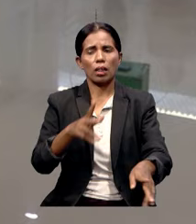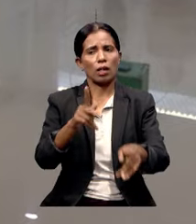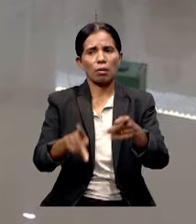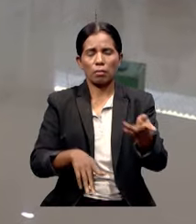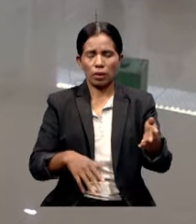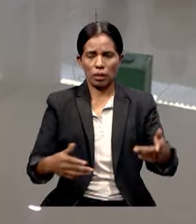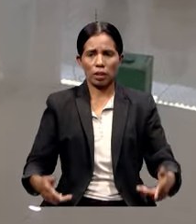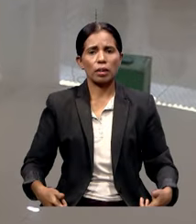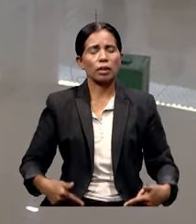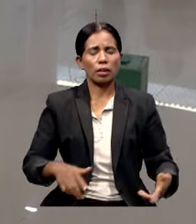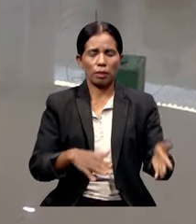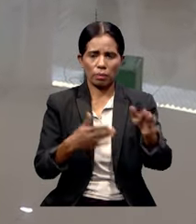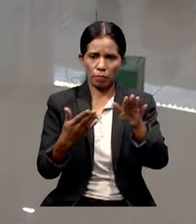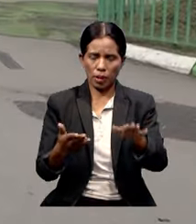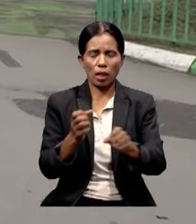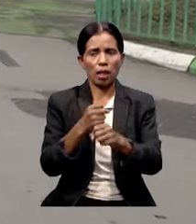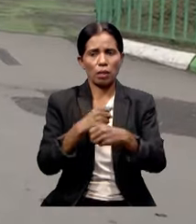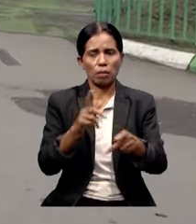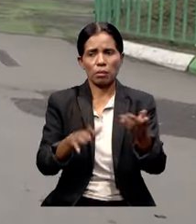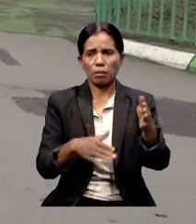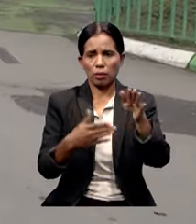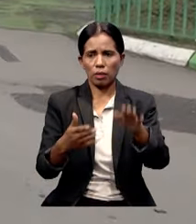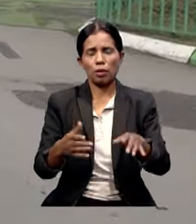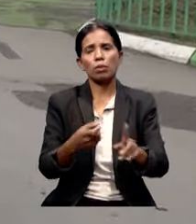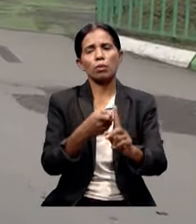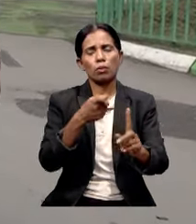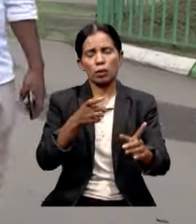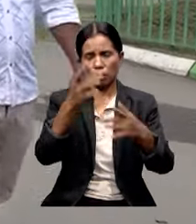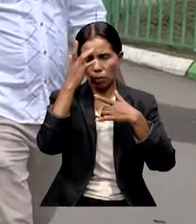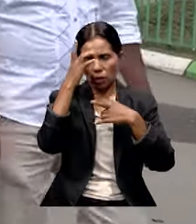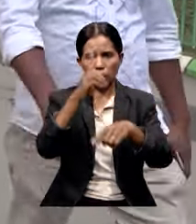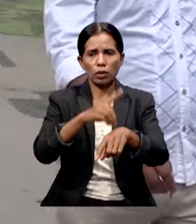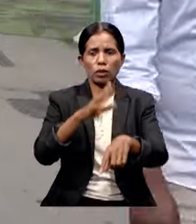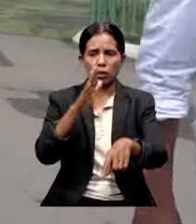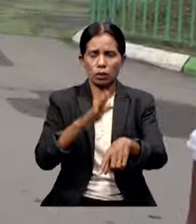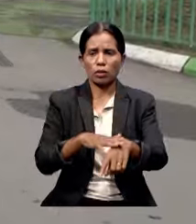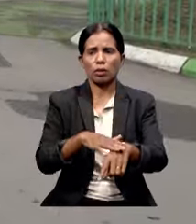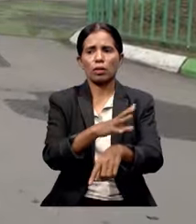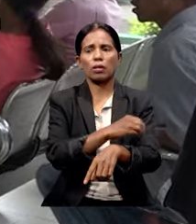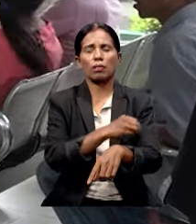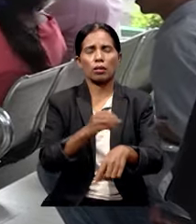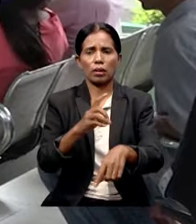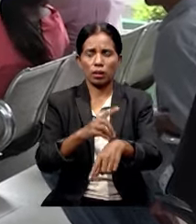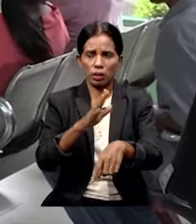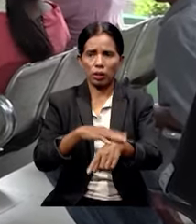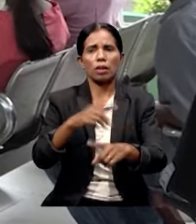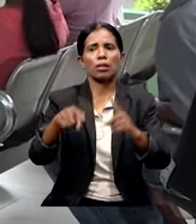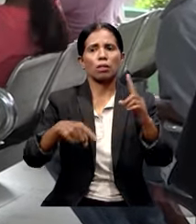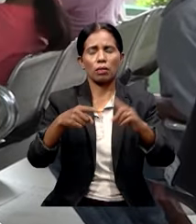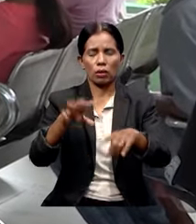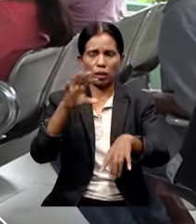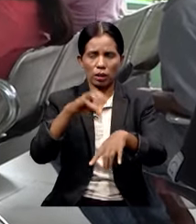vida. Dengue hada itu si susuk Aedes aegypti nebe infetado ona ho virus dengue nyang wanhira tata